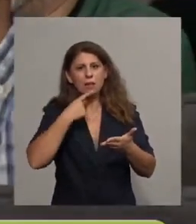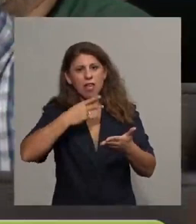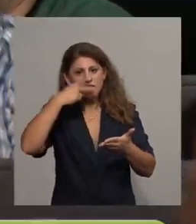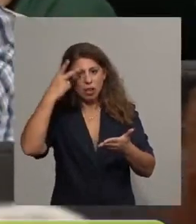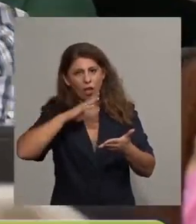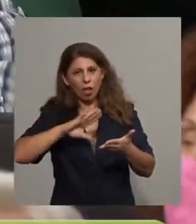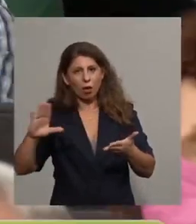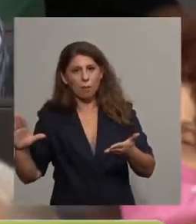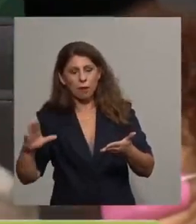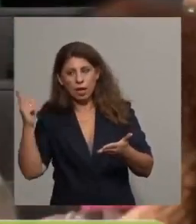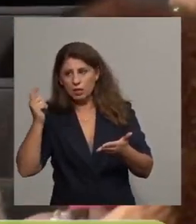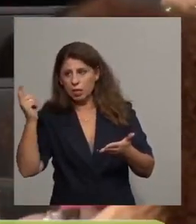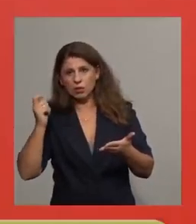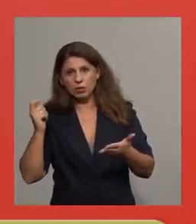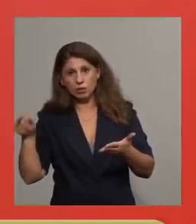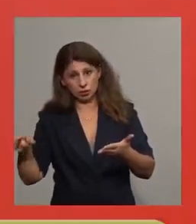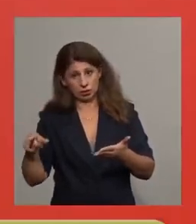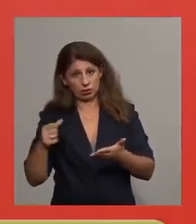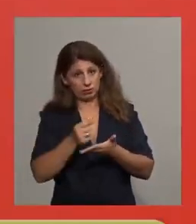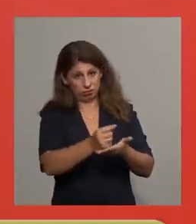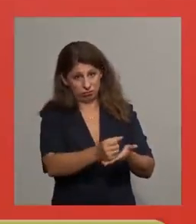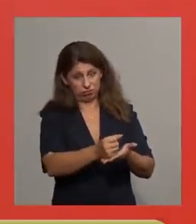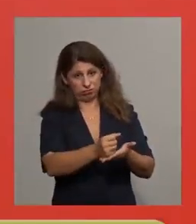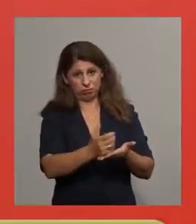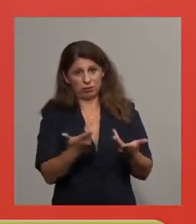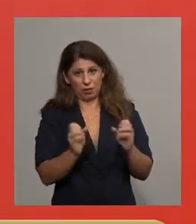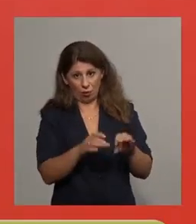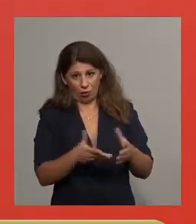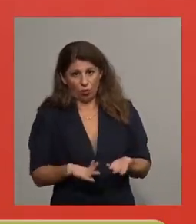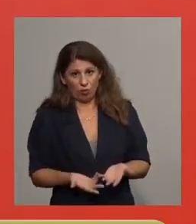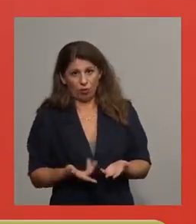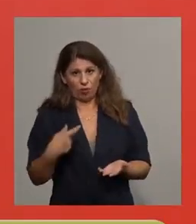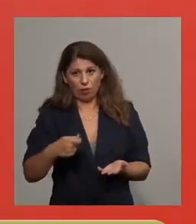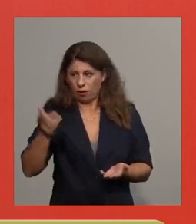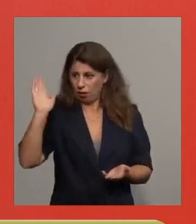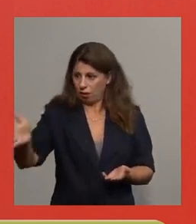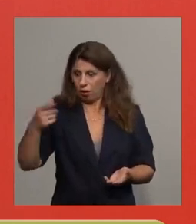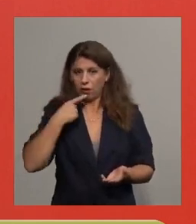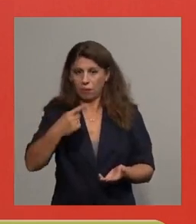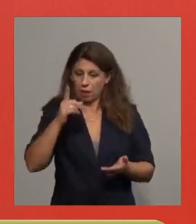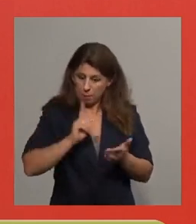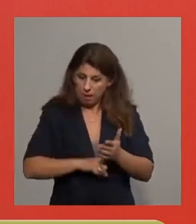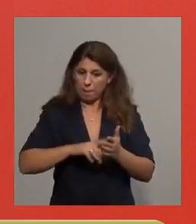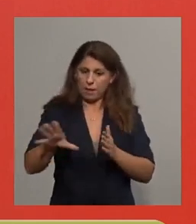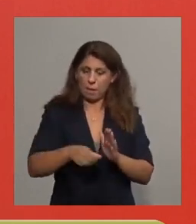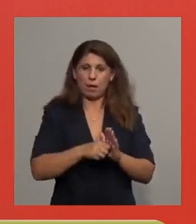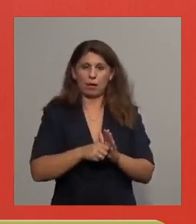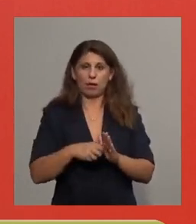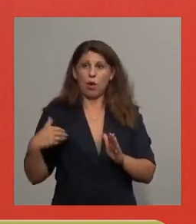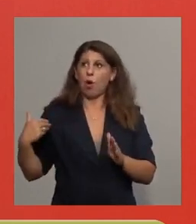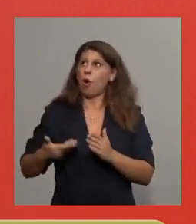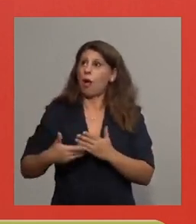δικαίωμα των συνταξιούχων? Γιατί αυτή είναι η πραγματικότητα. Οι συνταξιούχοι όλη την